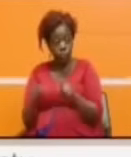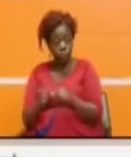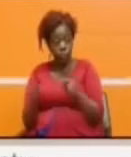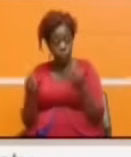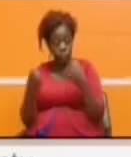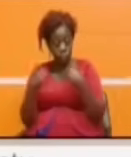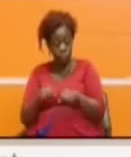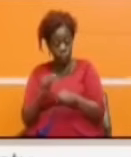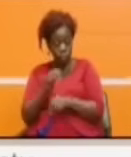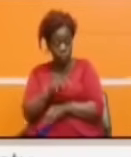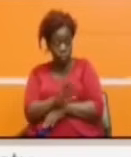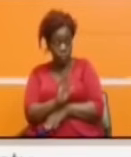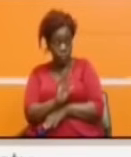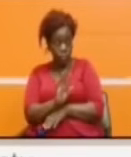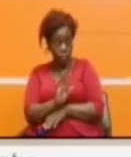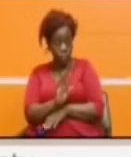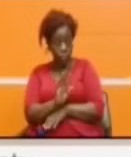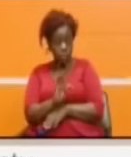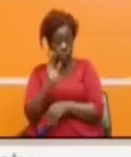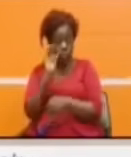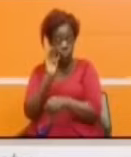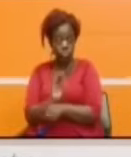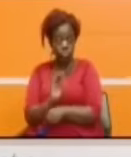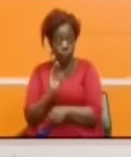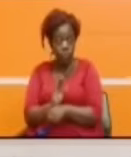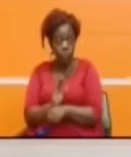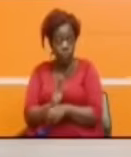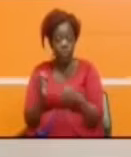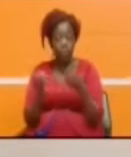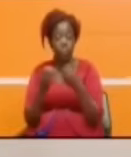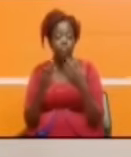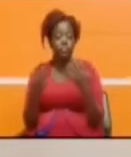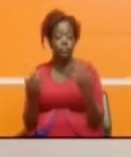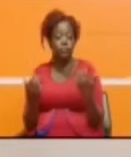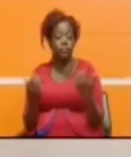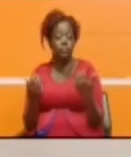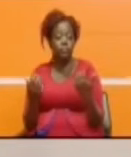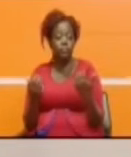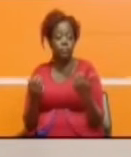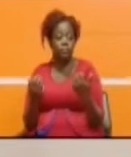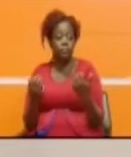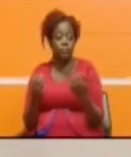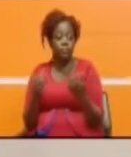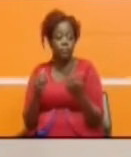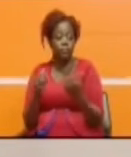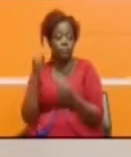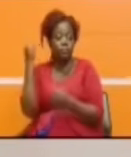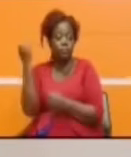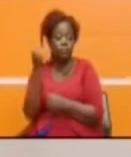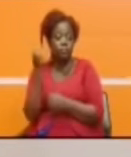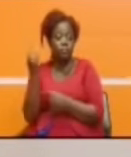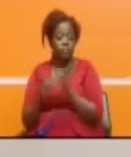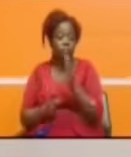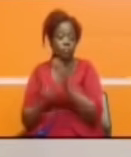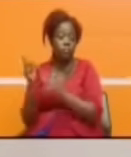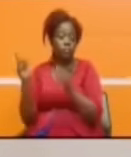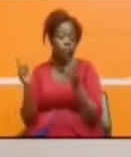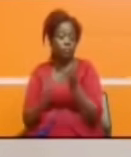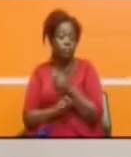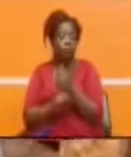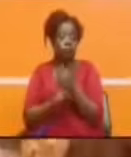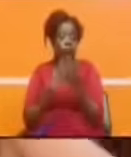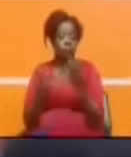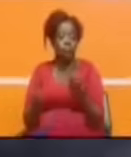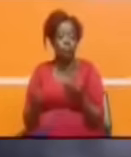zikoze omulimu gwayo. Amasinzizo agasinga ennaku zino gabuulira enjiri ya prosperity, ya kufuna, ya byanfuna,